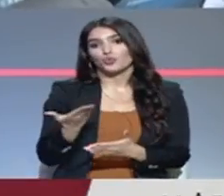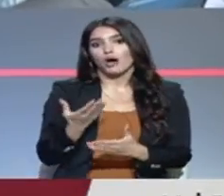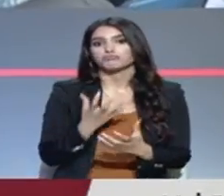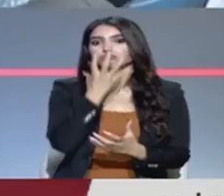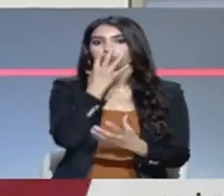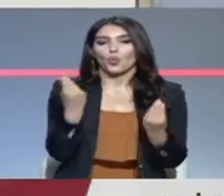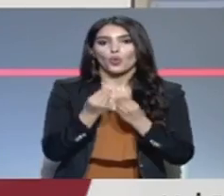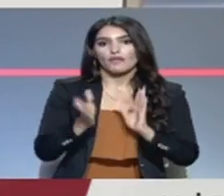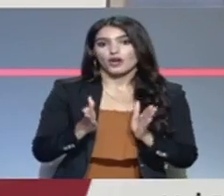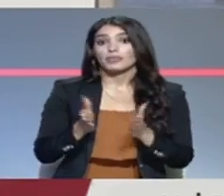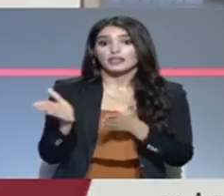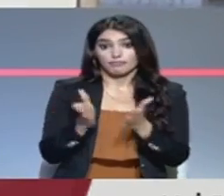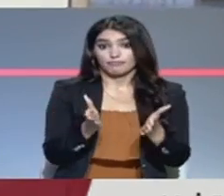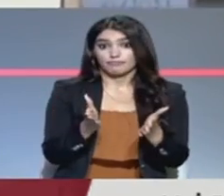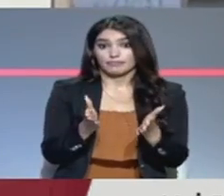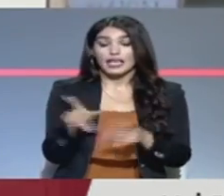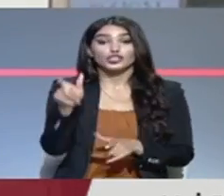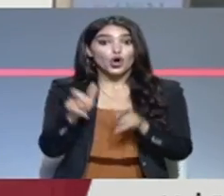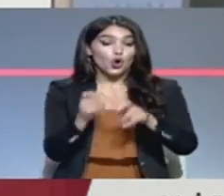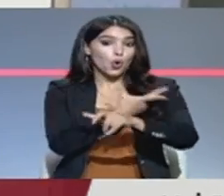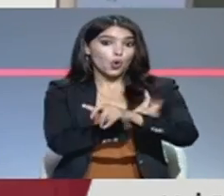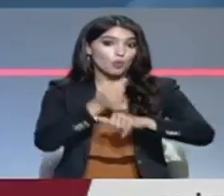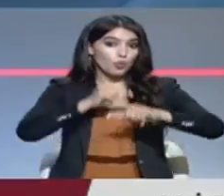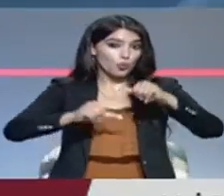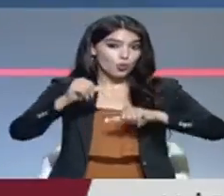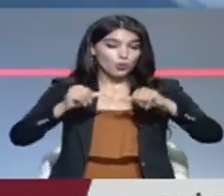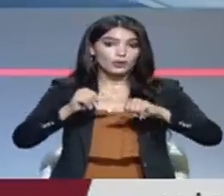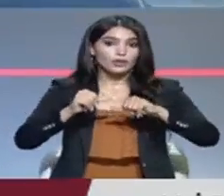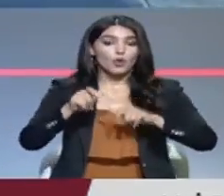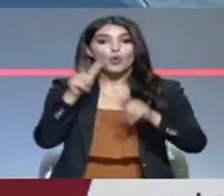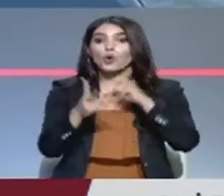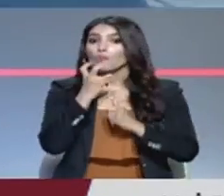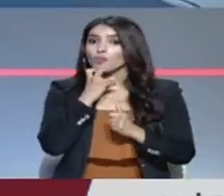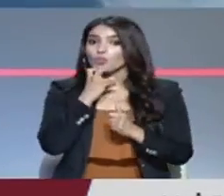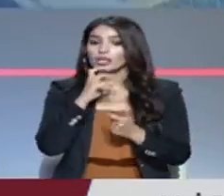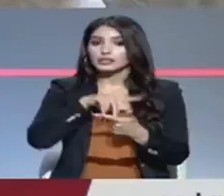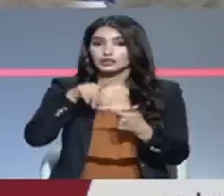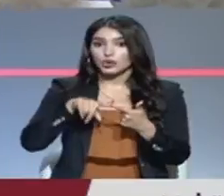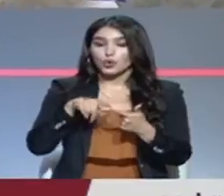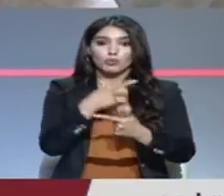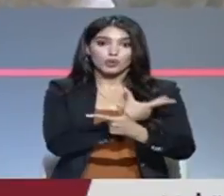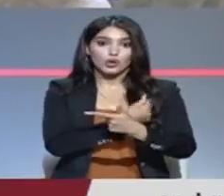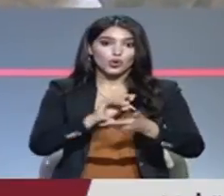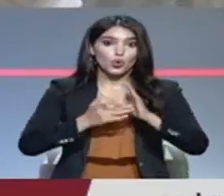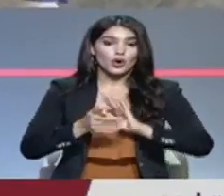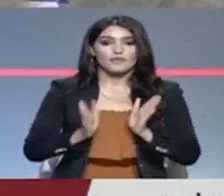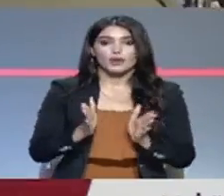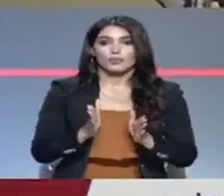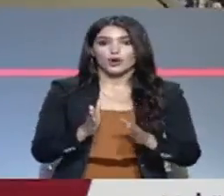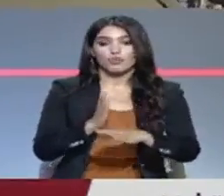في المستشفى المحلي. بالنسبه للعينات قمنا بين المدنيين والتحاليل اللي قمنا بهم في المستشفى